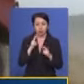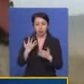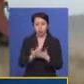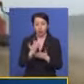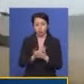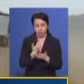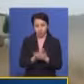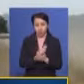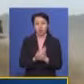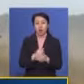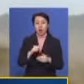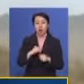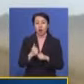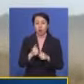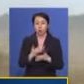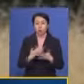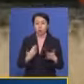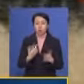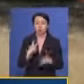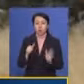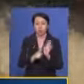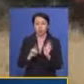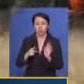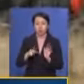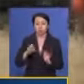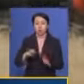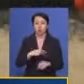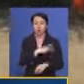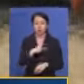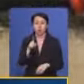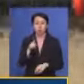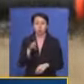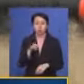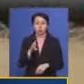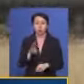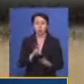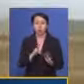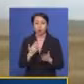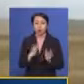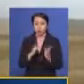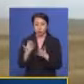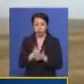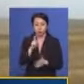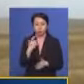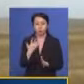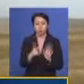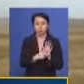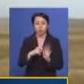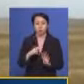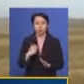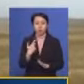овощей. С площади 6,2 тысячи гектаров получили около 100 тысяч тонн. Урожайность составила